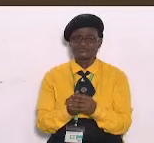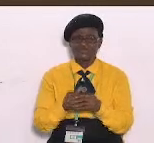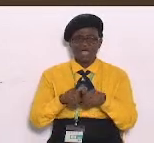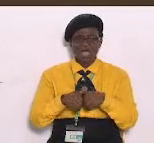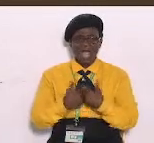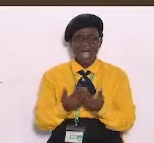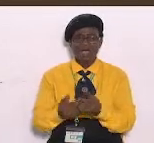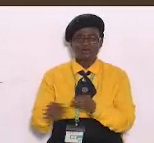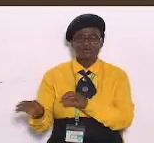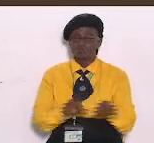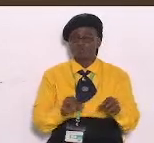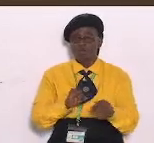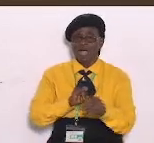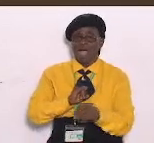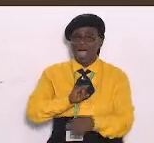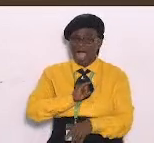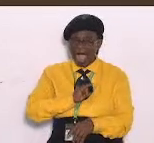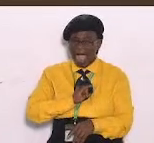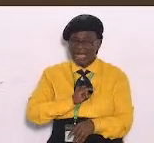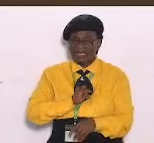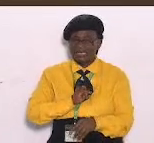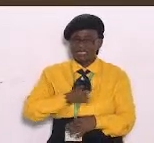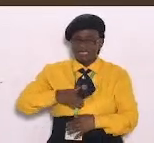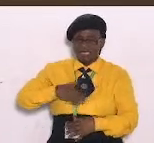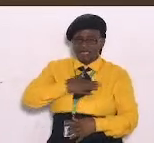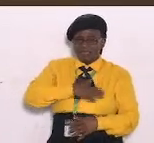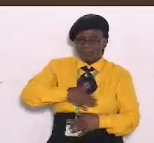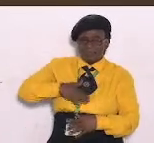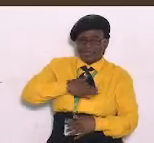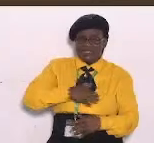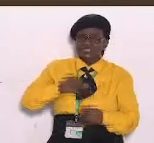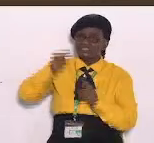tout comment je peux le plaire